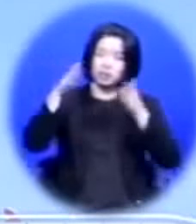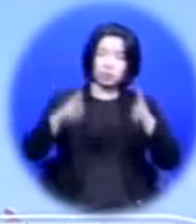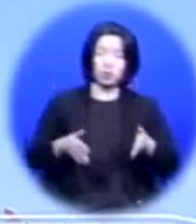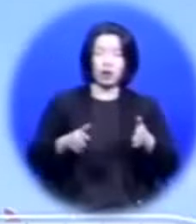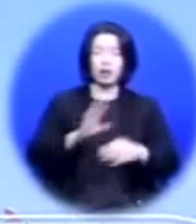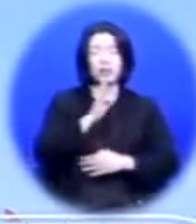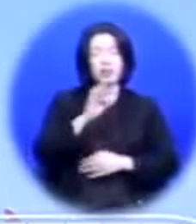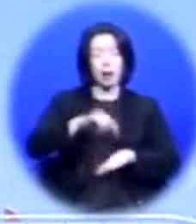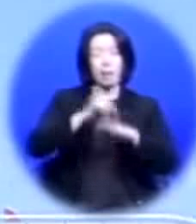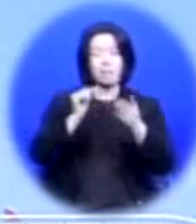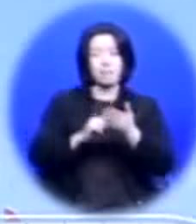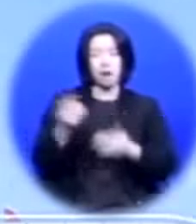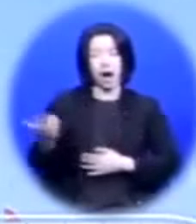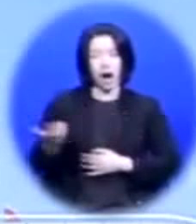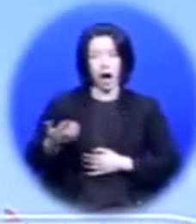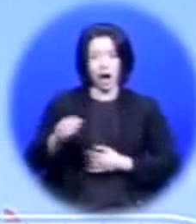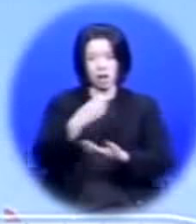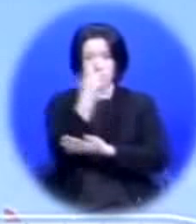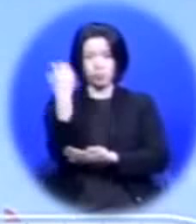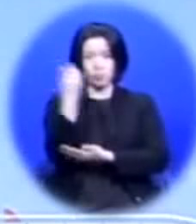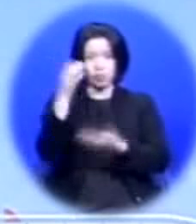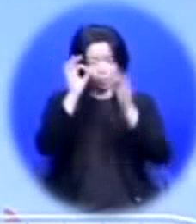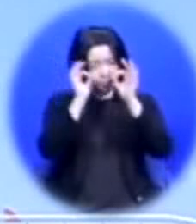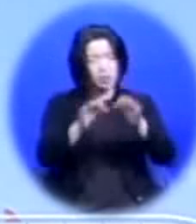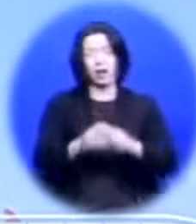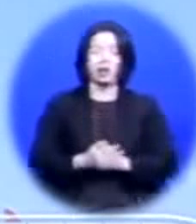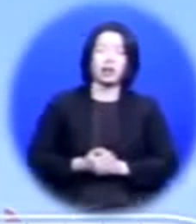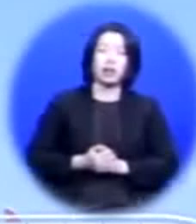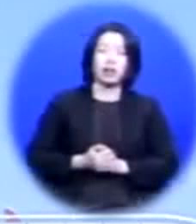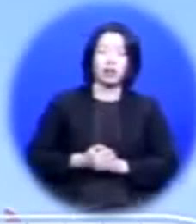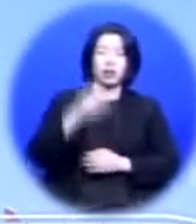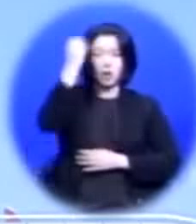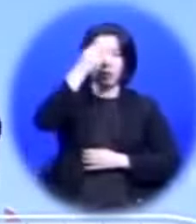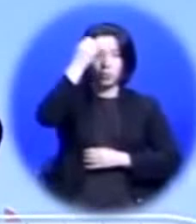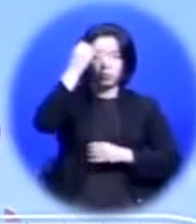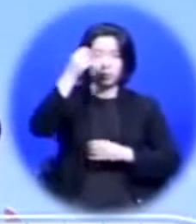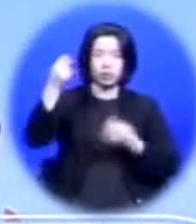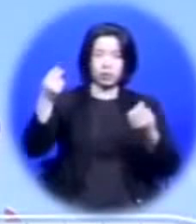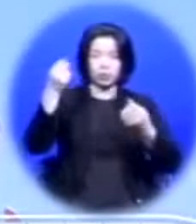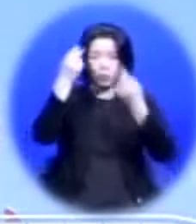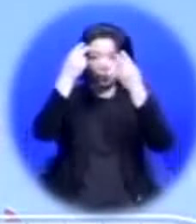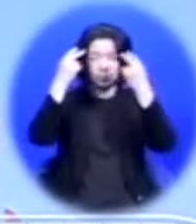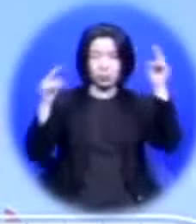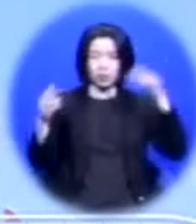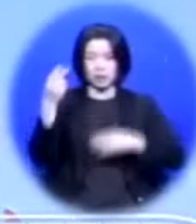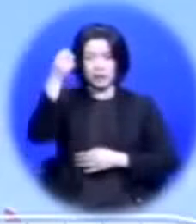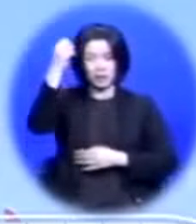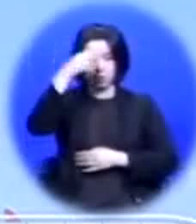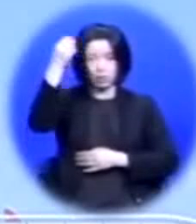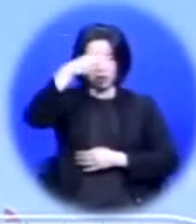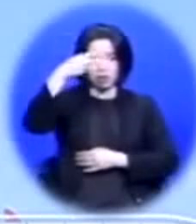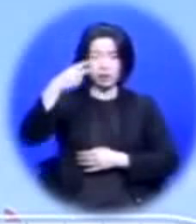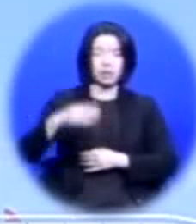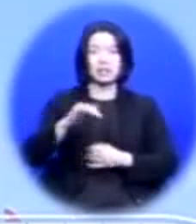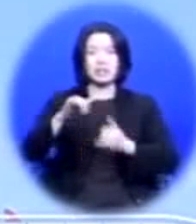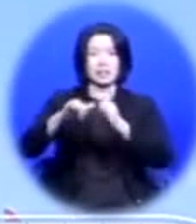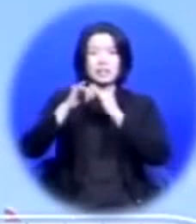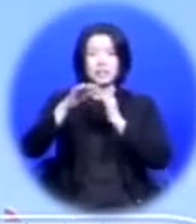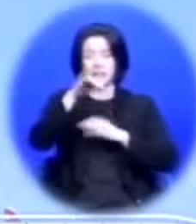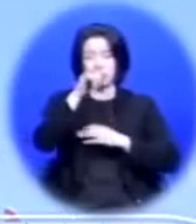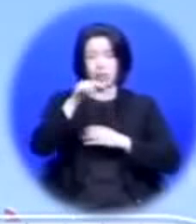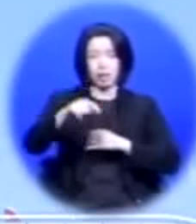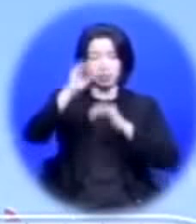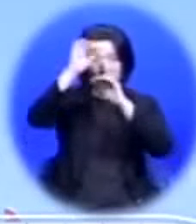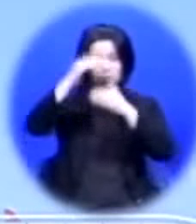참 마음 아픈 사연을 신문에서 보았습니다 고등학교 2학년 학생이 자살을 했다는 거예요 그